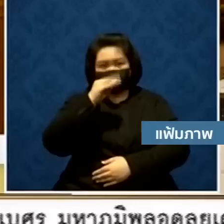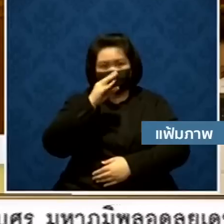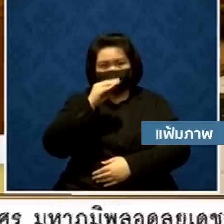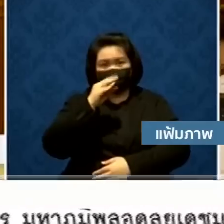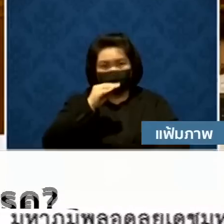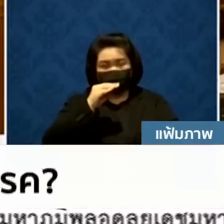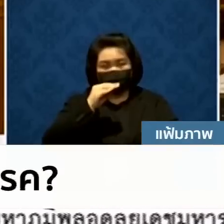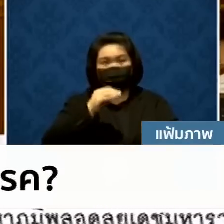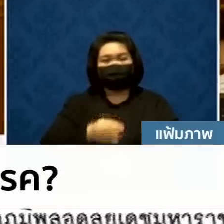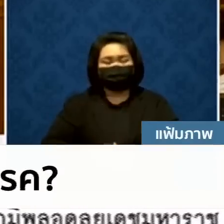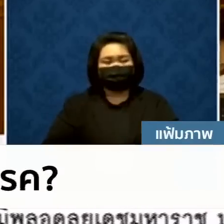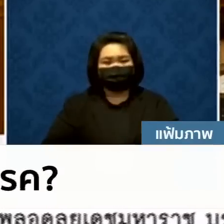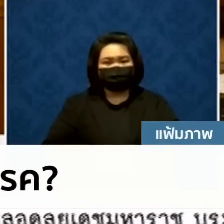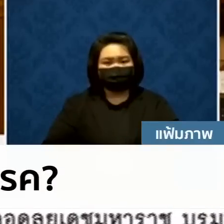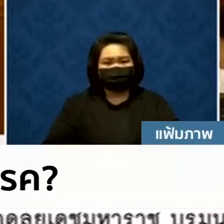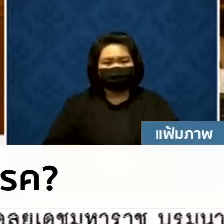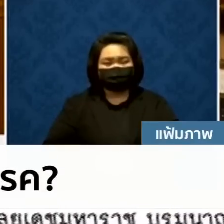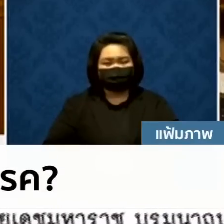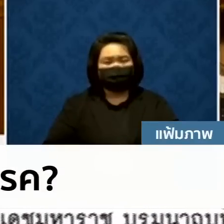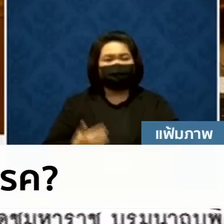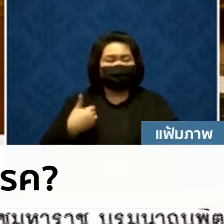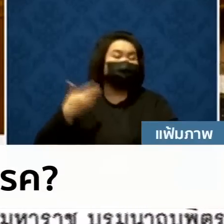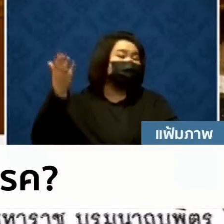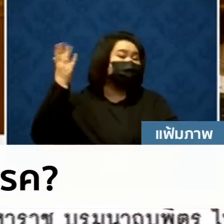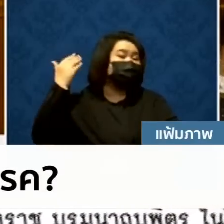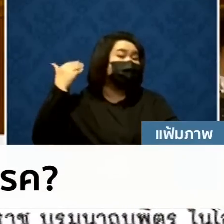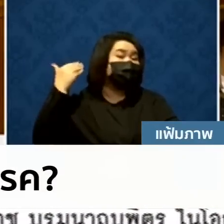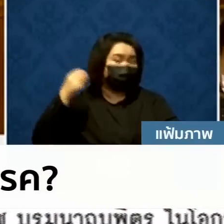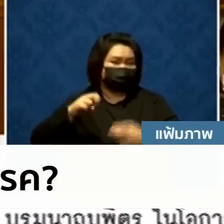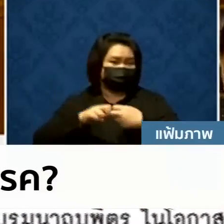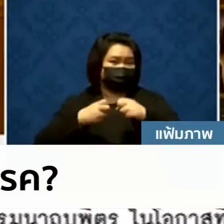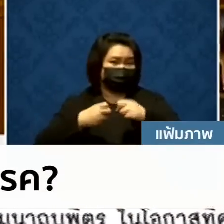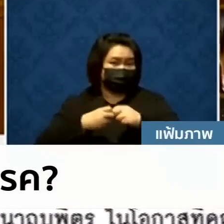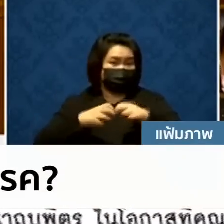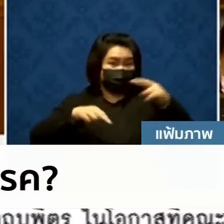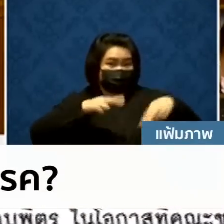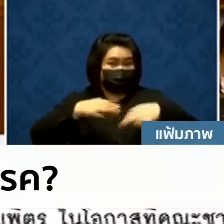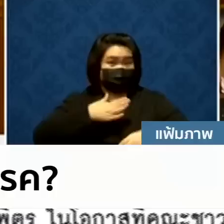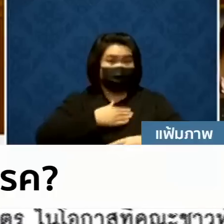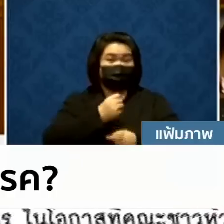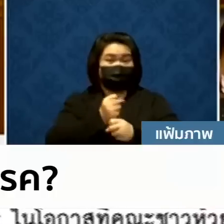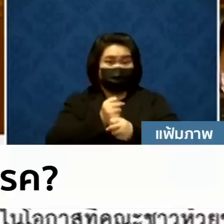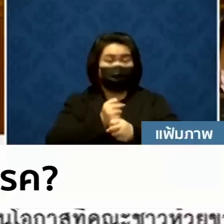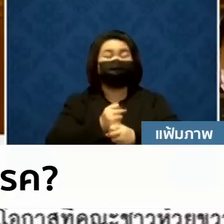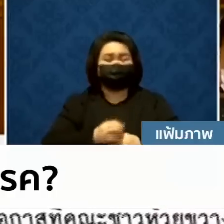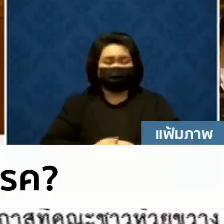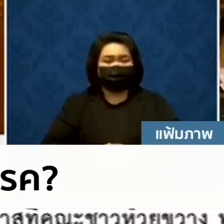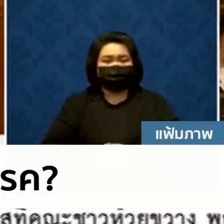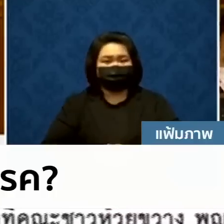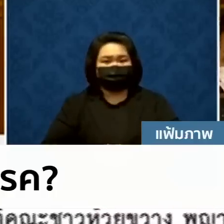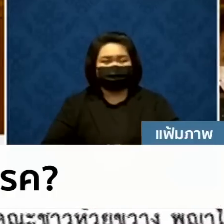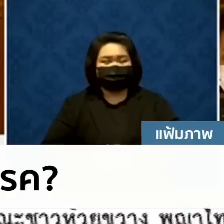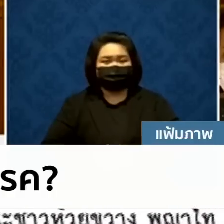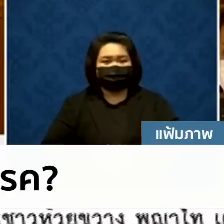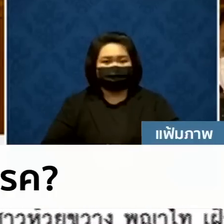านอกสภาเองก็ตามที่ผ่านมาเนี่ยท่านผู้ชมคุณศักดิ์สยามย้ำว่าขายหุ้นไปจริงมีเอกสารการโอนเงิน